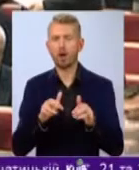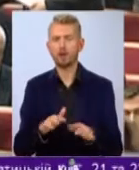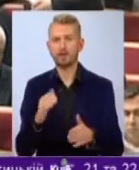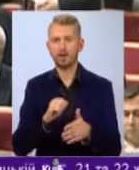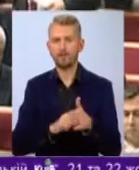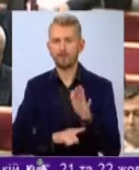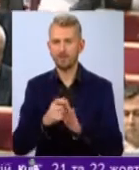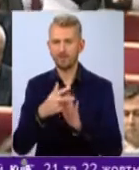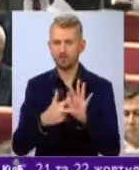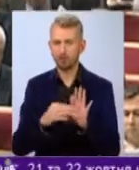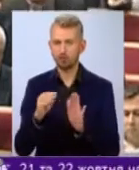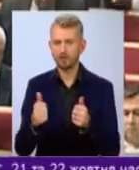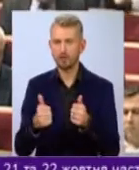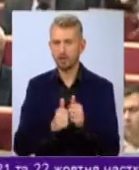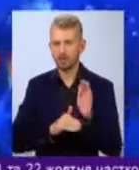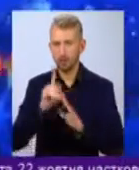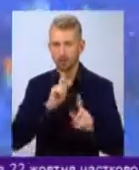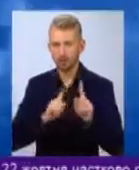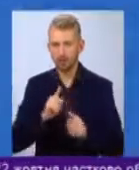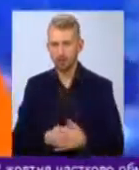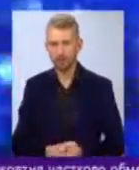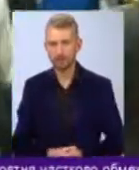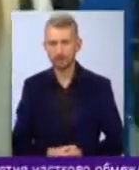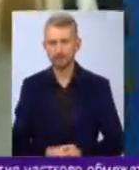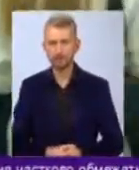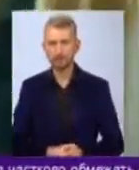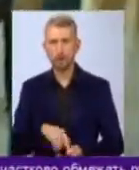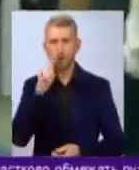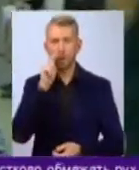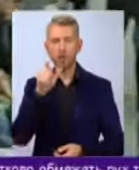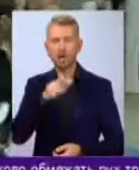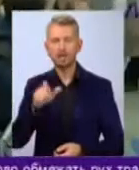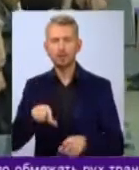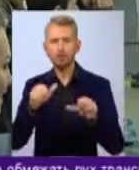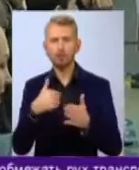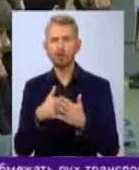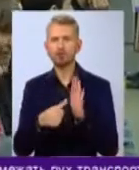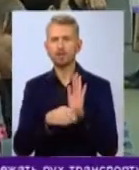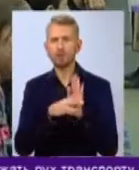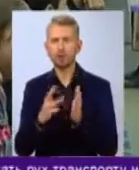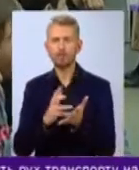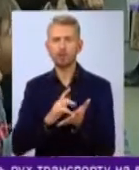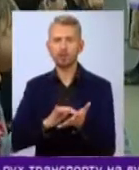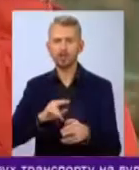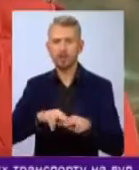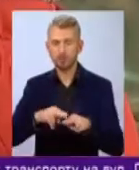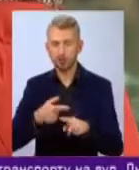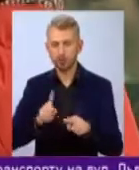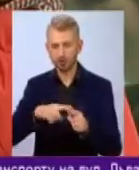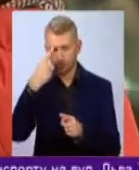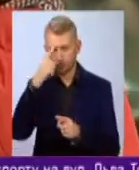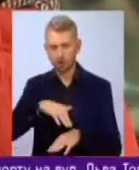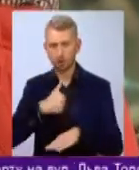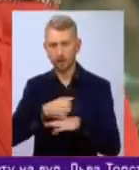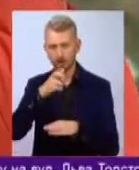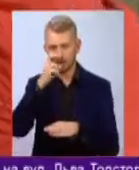17 жовтня проходить під стінами Верховної Ради. Українці оформили майже 6 мільйонів біометричних паспортів. Про це повідомив голова